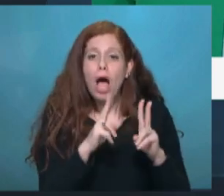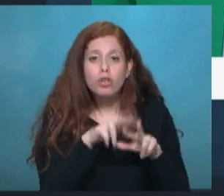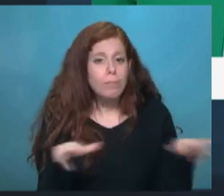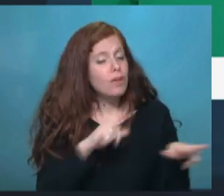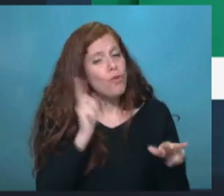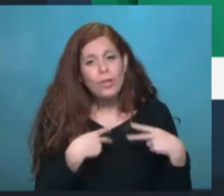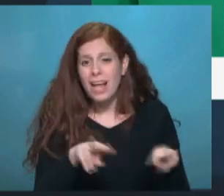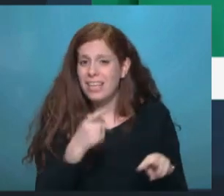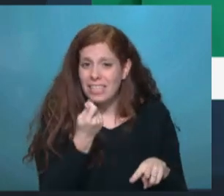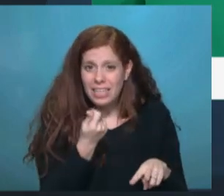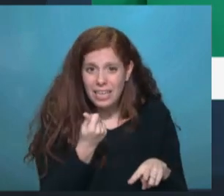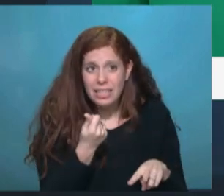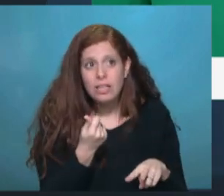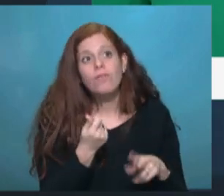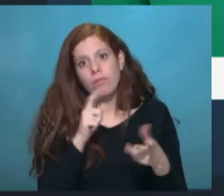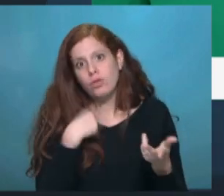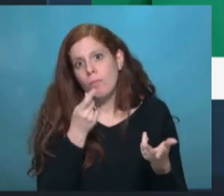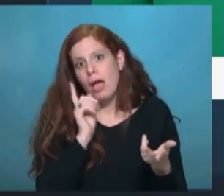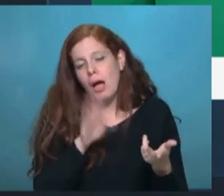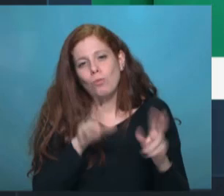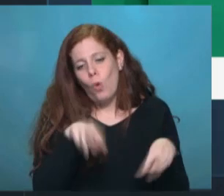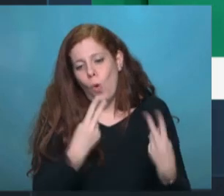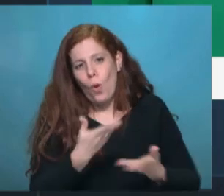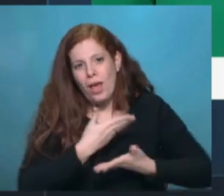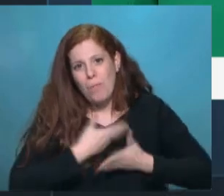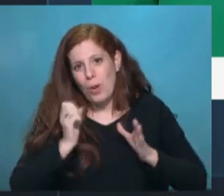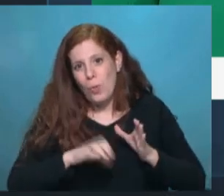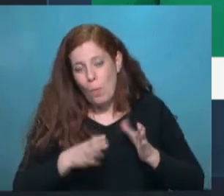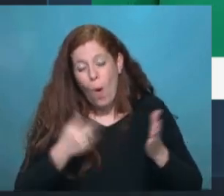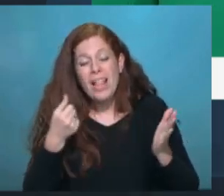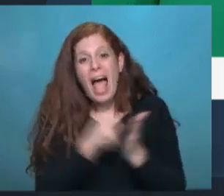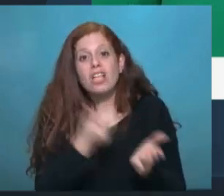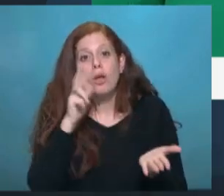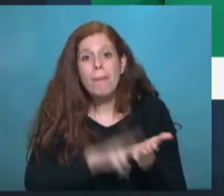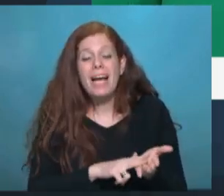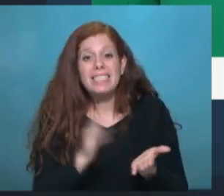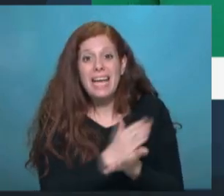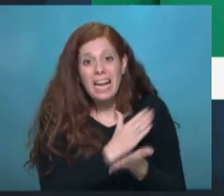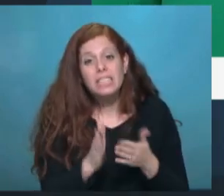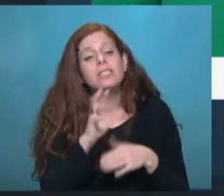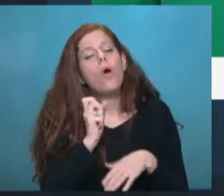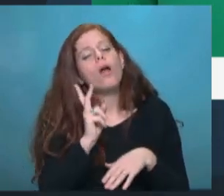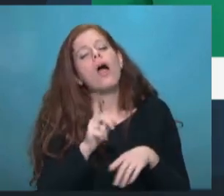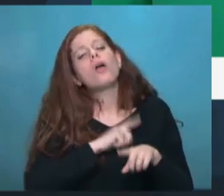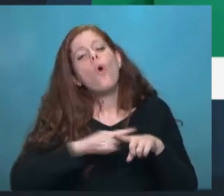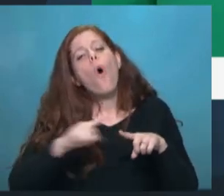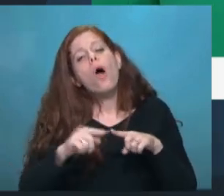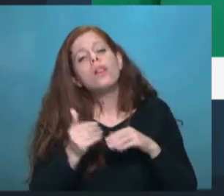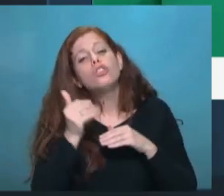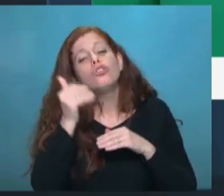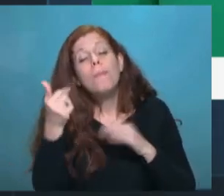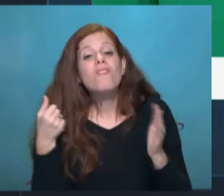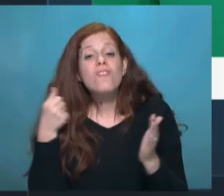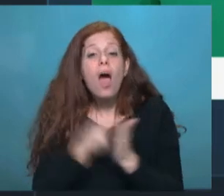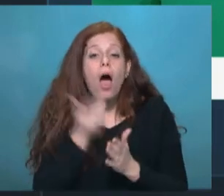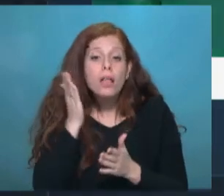להחזיר את הכסף, זה אומר גם שהוא לא יכול לקבל תרומות, ועד שבגץ יכריע, זה צפוי לקחת חודשים, ועד אז ראש הממשלה